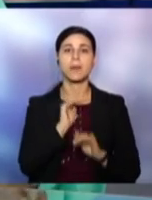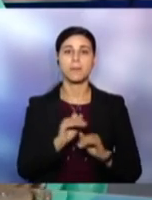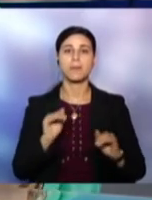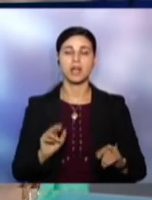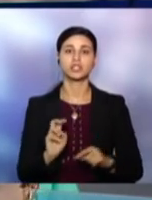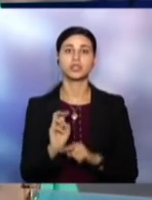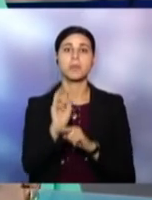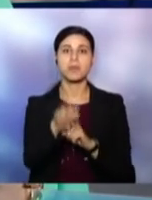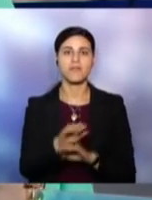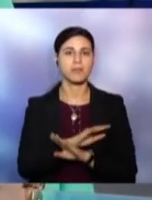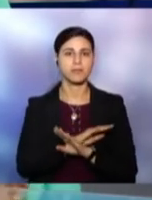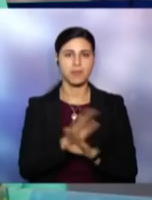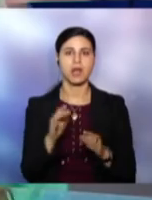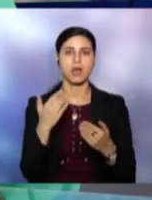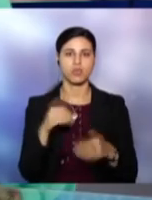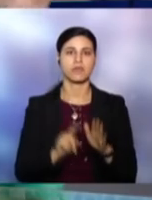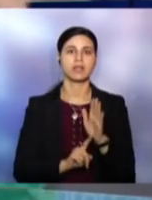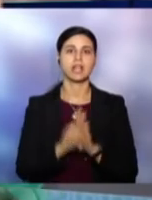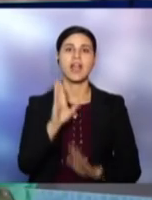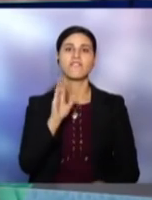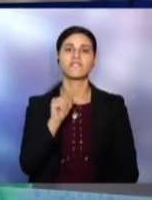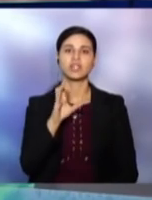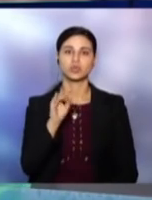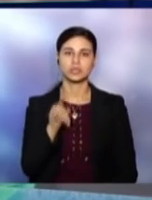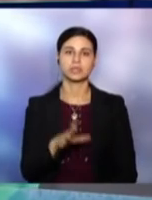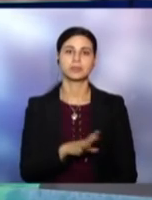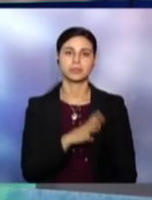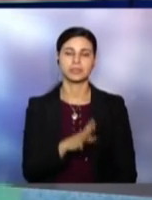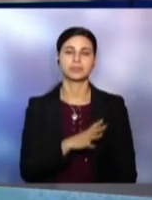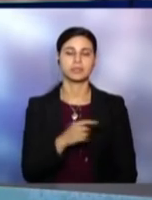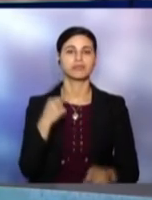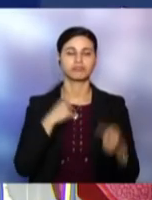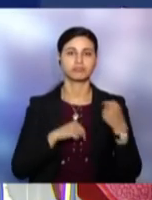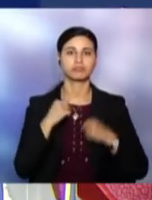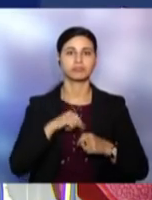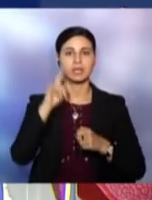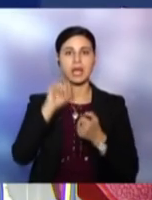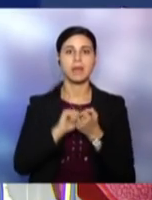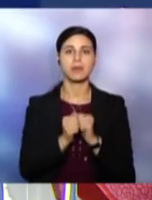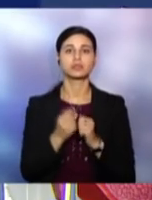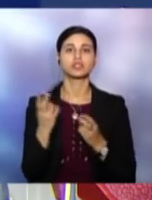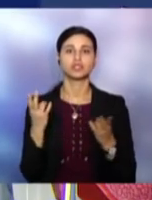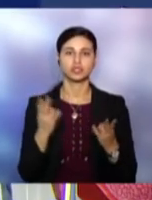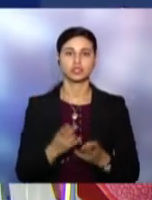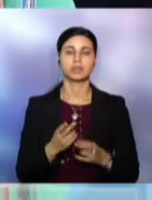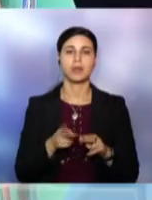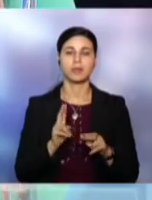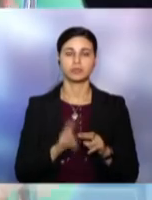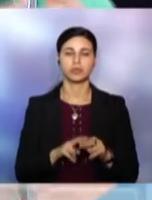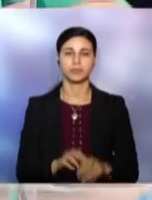იწყება მუდმივად ეს სერია, რომ ვირუსი უნდა გადაიტანოს, რომ იმუნიტეტი დაგროვდეს და მახსოვრობის უჯრედები გამომუშავდეს.